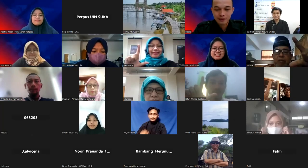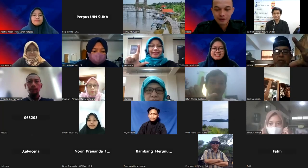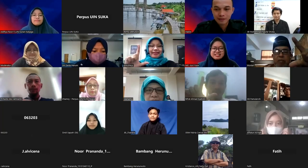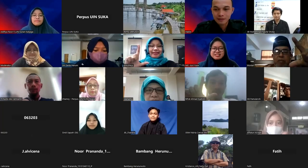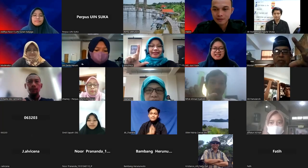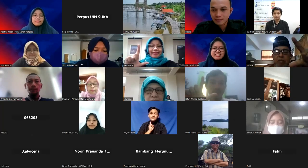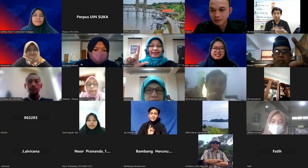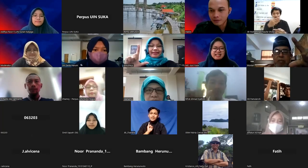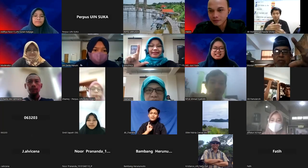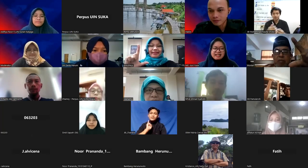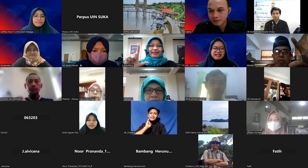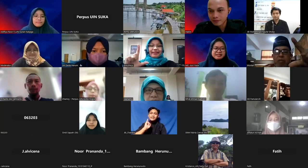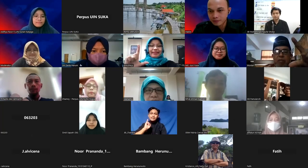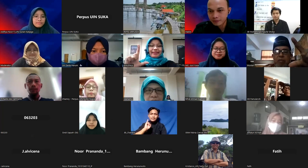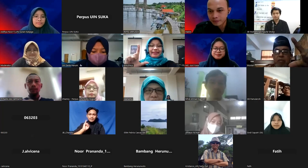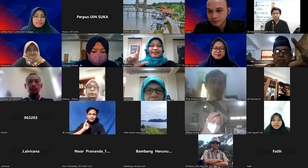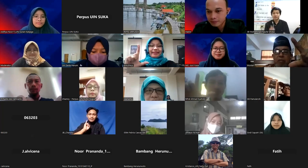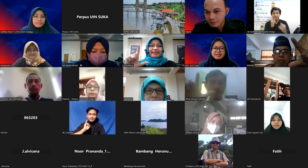slide selanjutnya